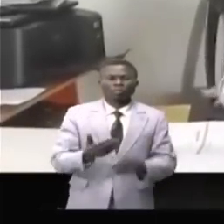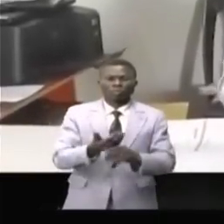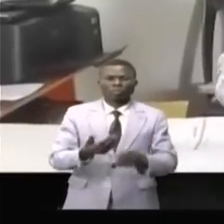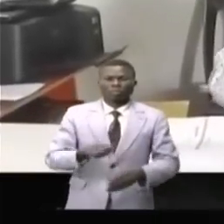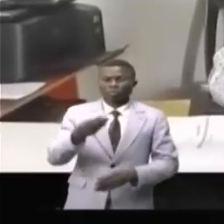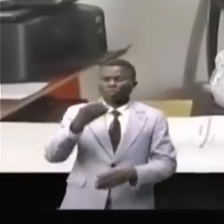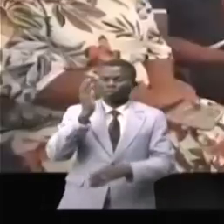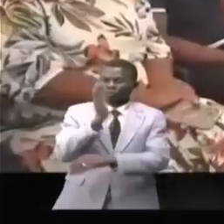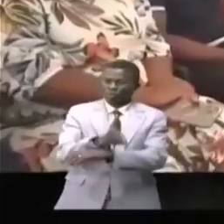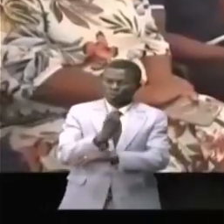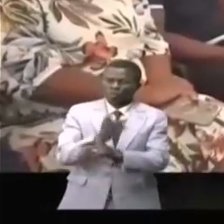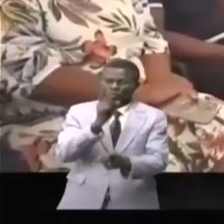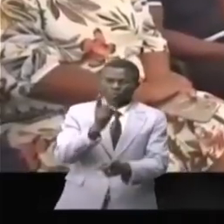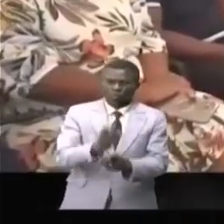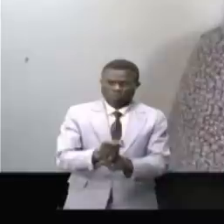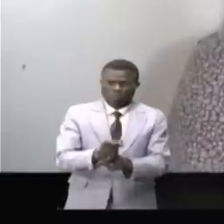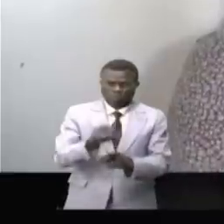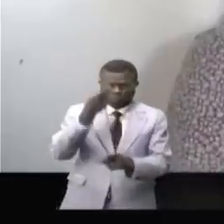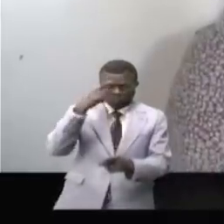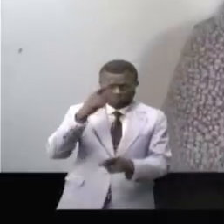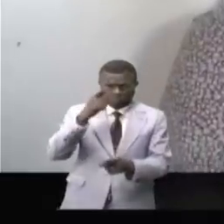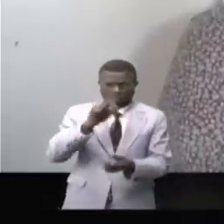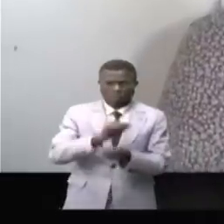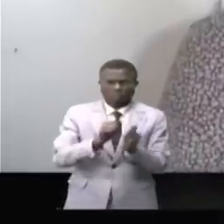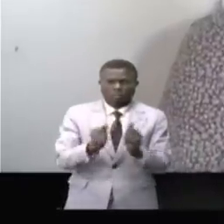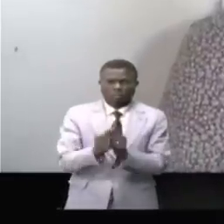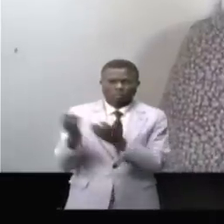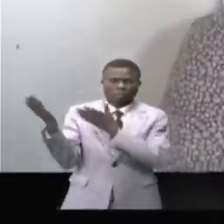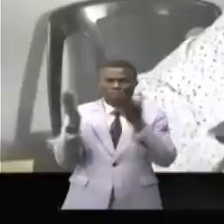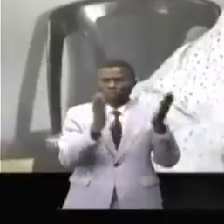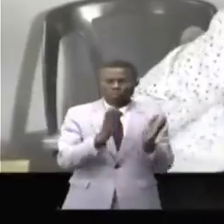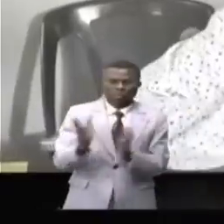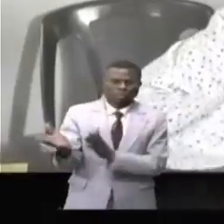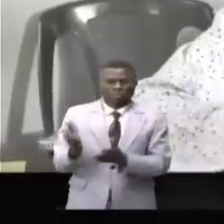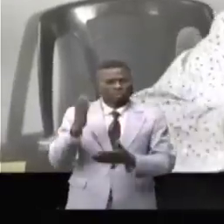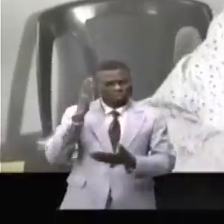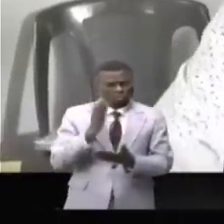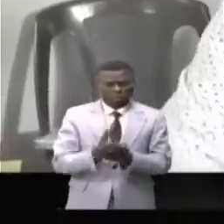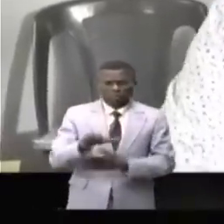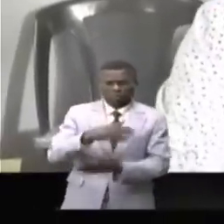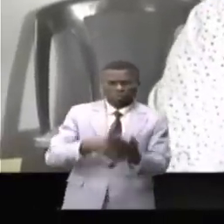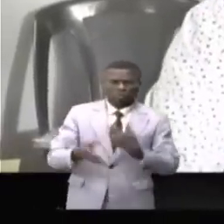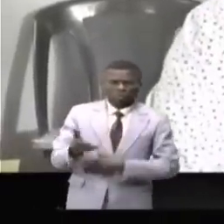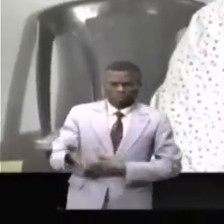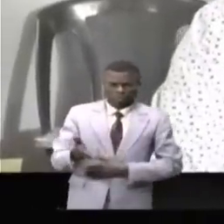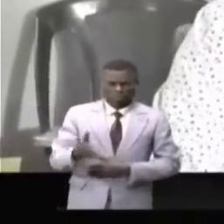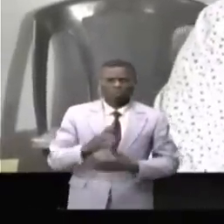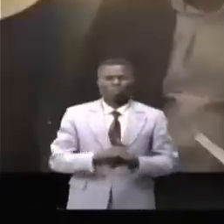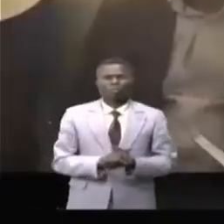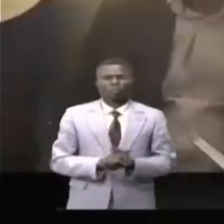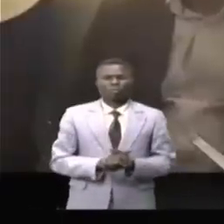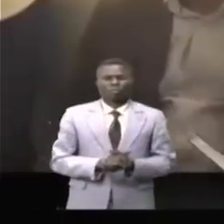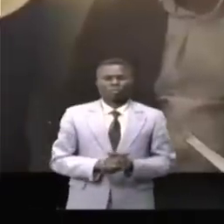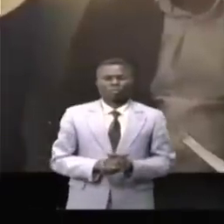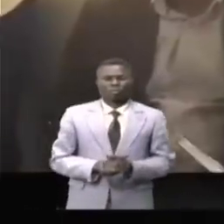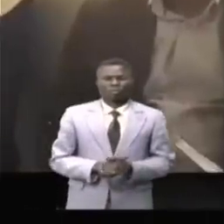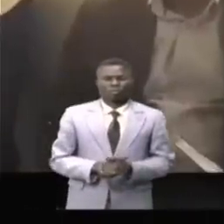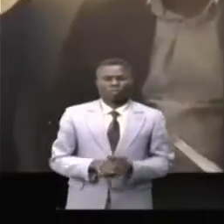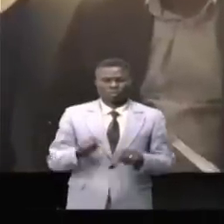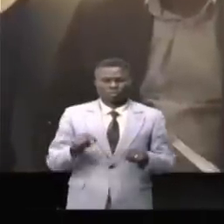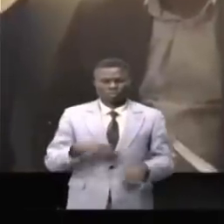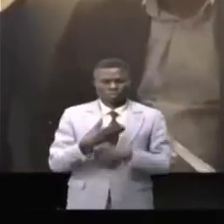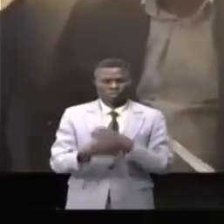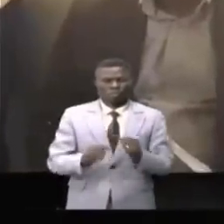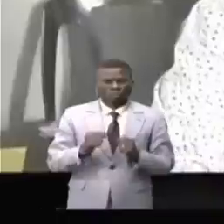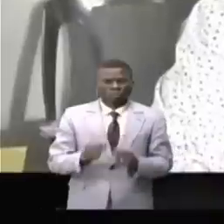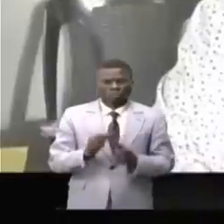des instructions précises pour la fluidité du trafic à la douane. Pour désengorger Kasumbalesa, nous avons préféré les